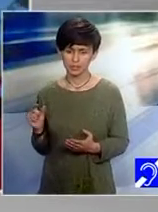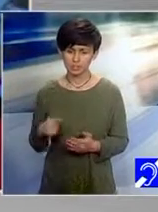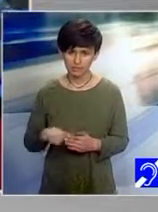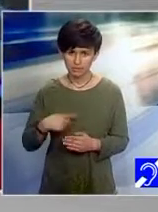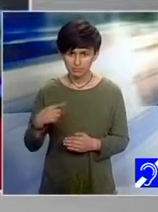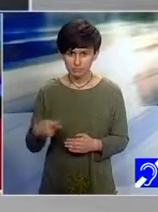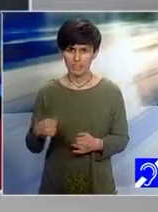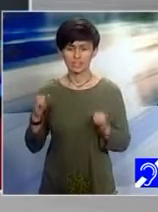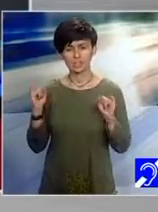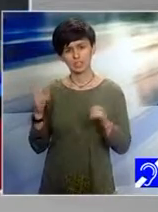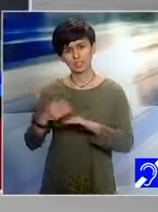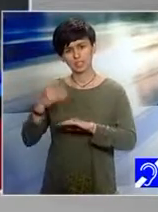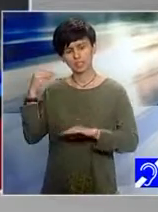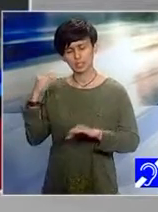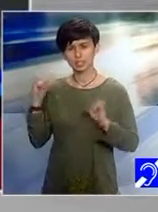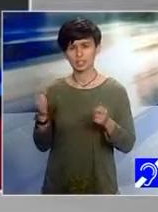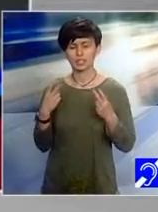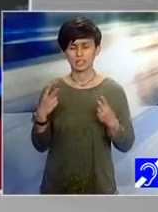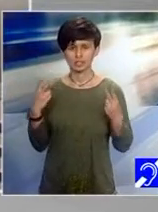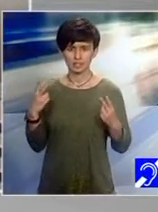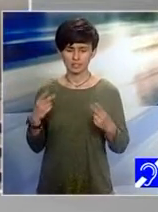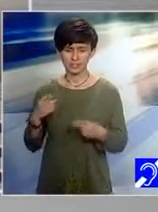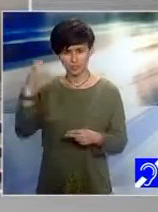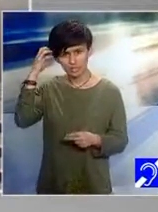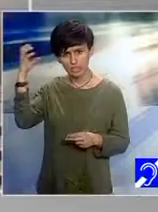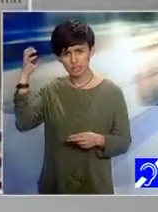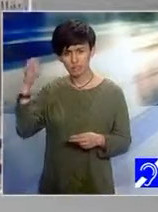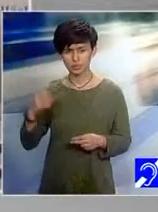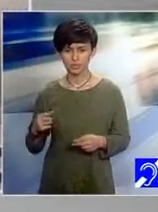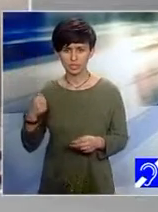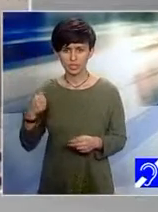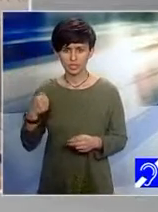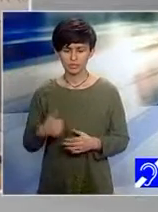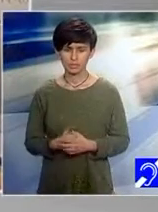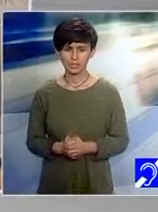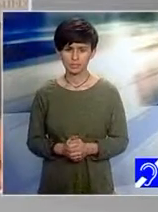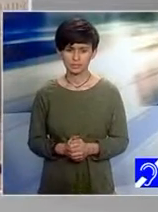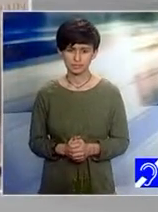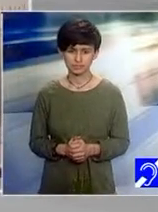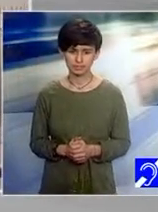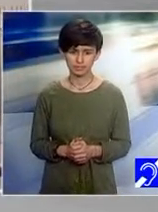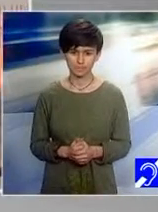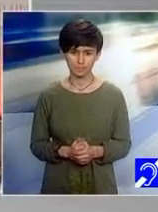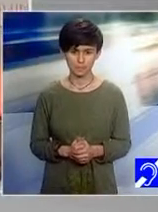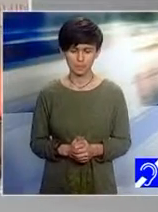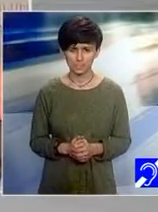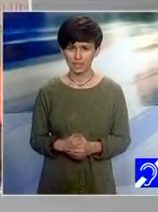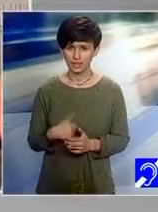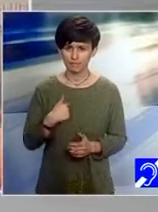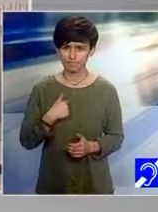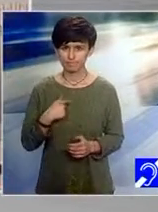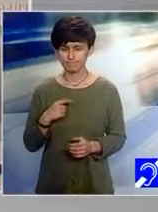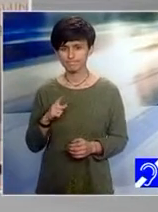la evenimentele precum Zilele Culturii la Armene. Evenimente nici nu m-aș înhăma. De-aia mă tot uit la doamna asta.